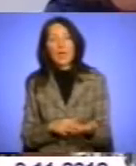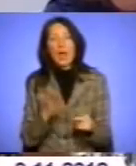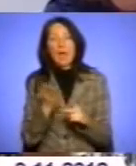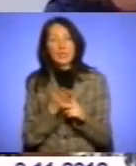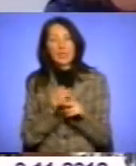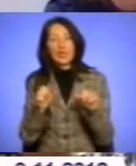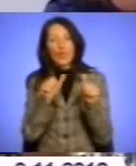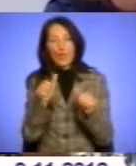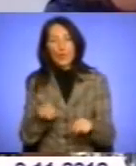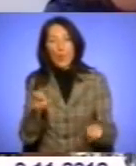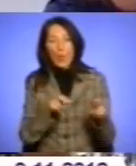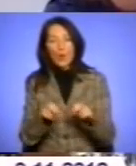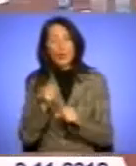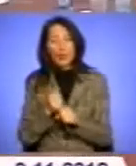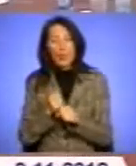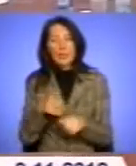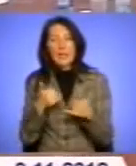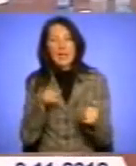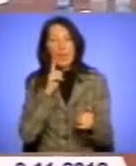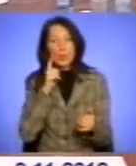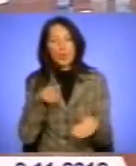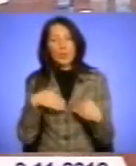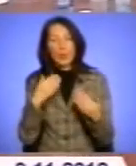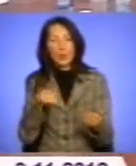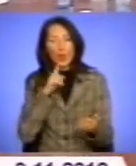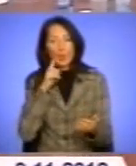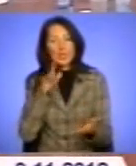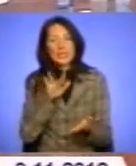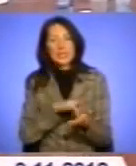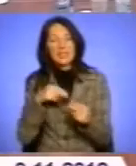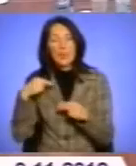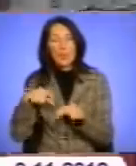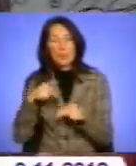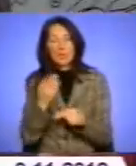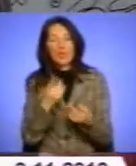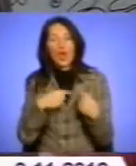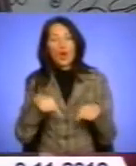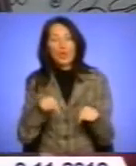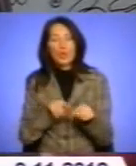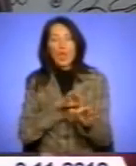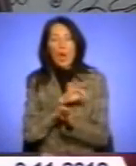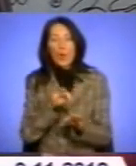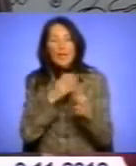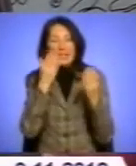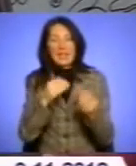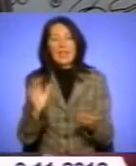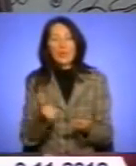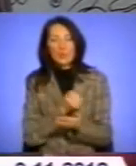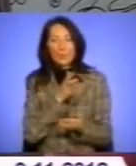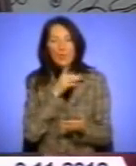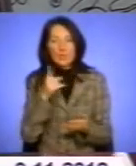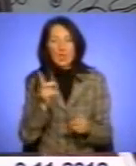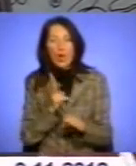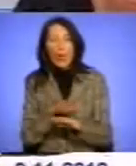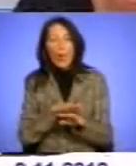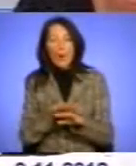Альтернативну форму пошуку роботи для молоді пропонує молодіжний центр праці. Вони організовують проект «День успіху», під час якого на